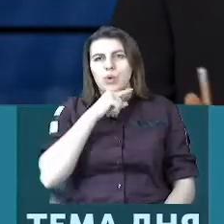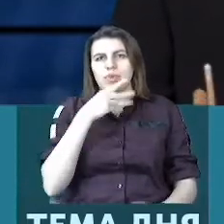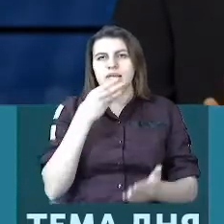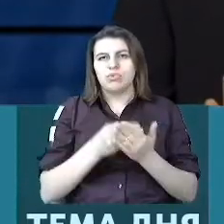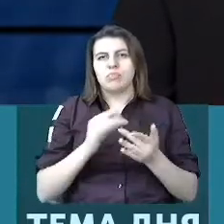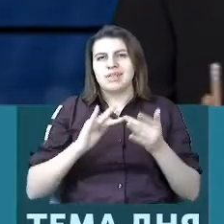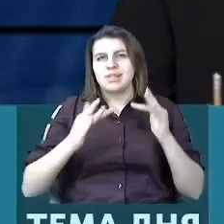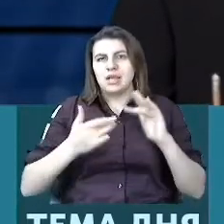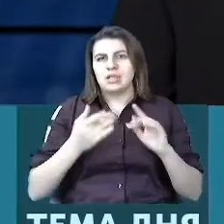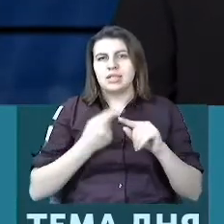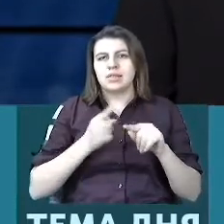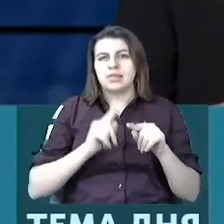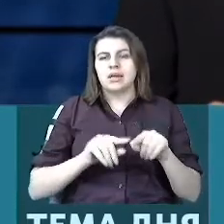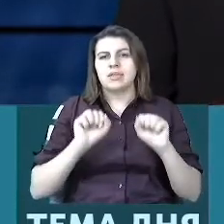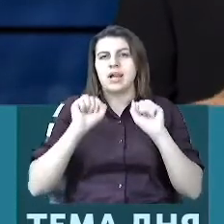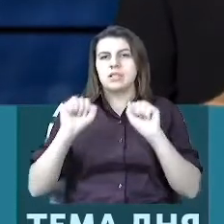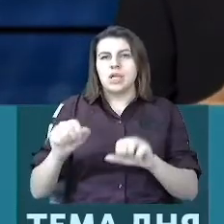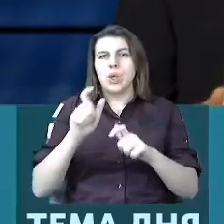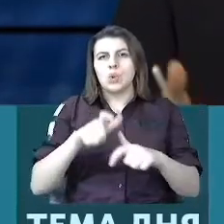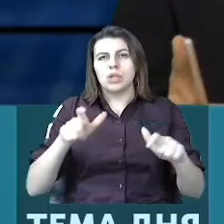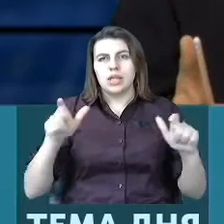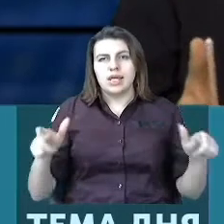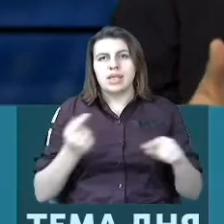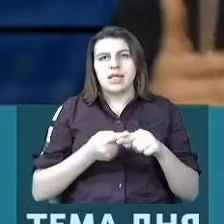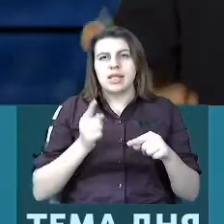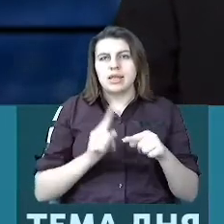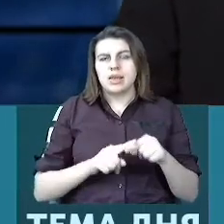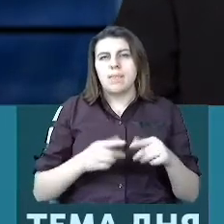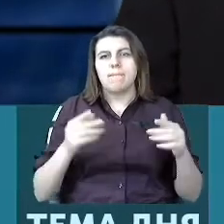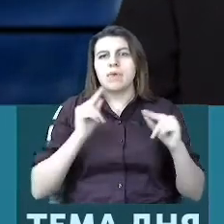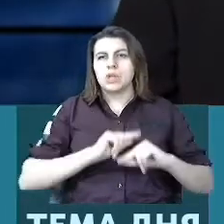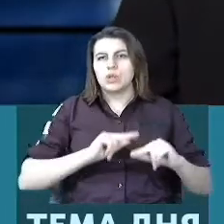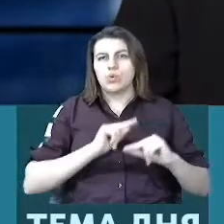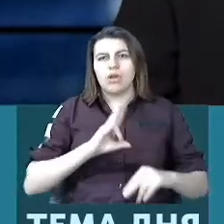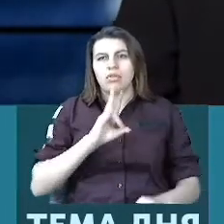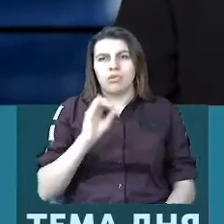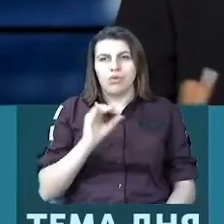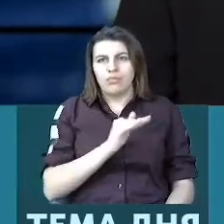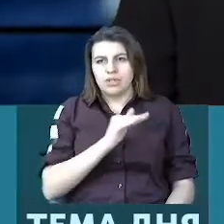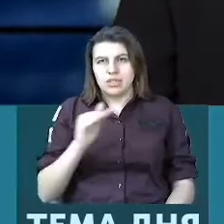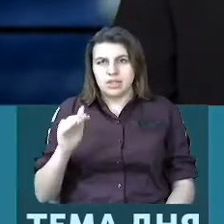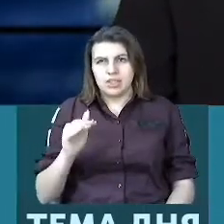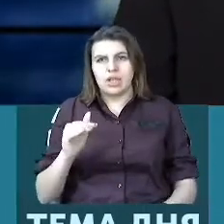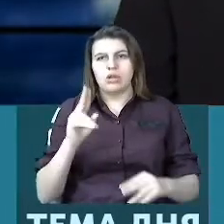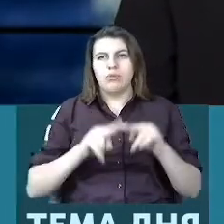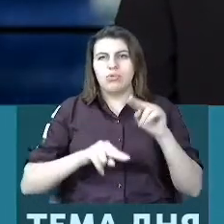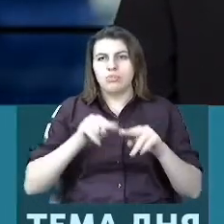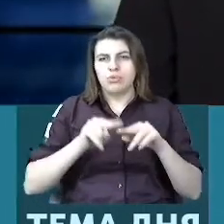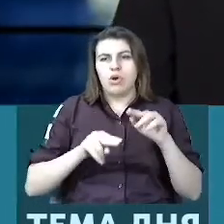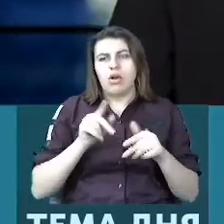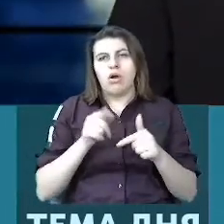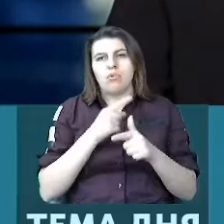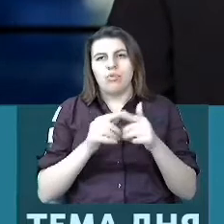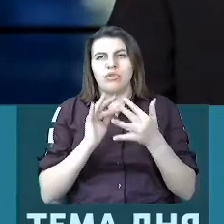це захистить людей, які працюють неофіційно, наприклад, на будівництвах або на фермерських сезонних роботах. От